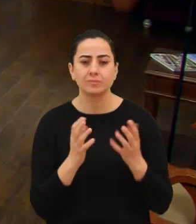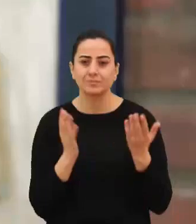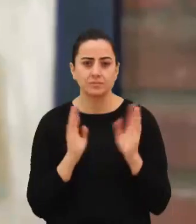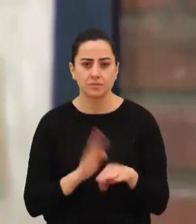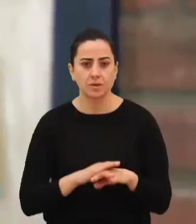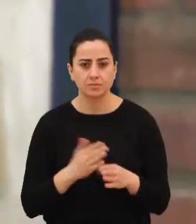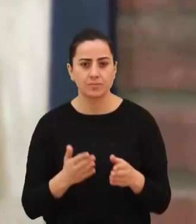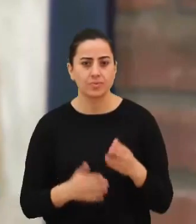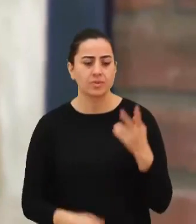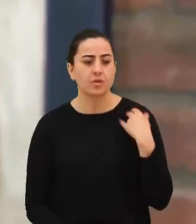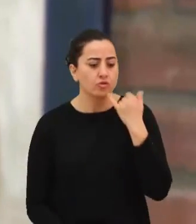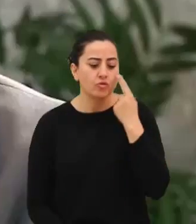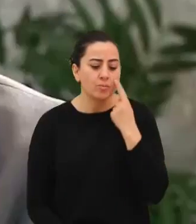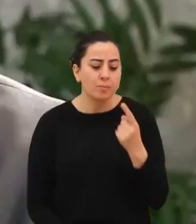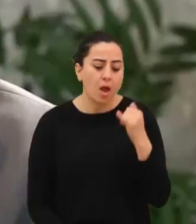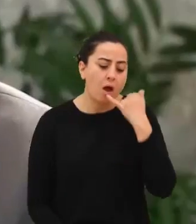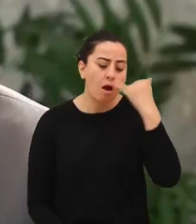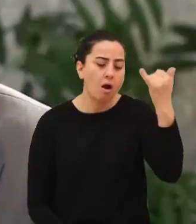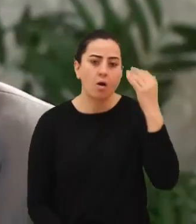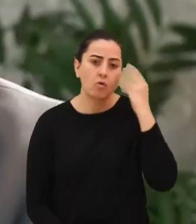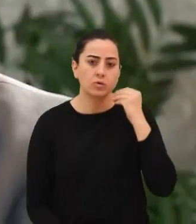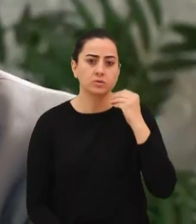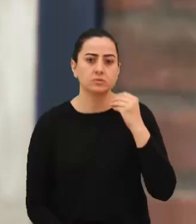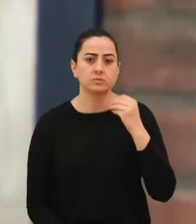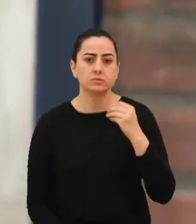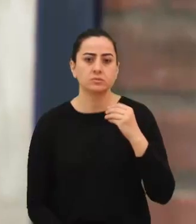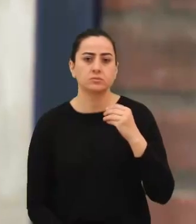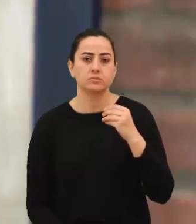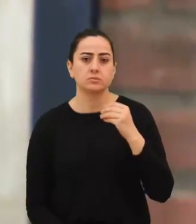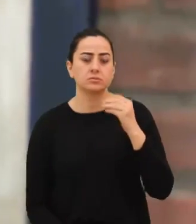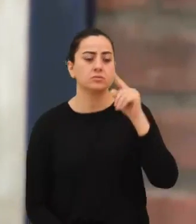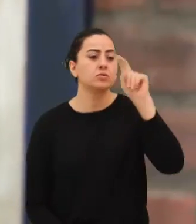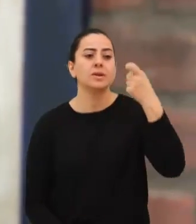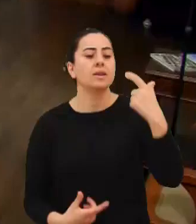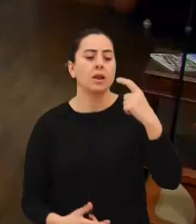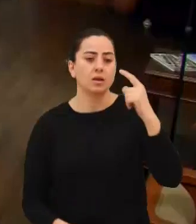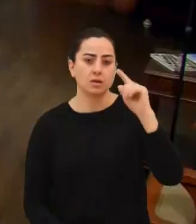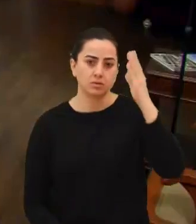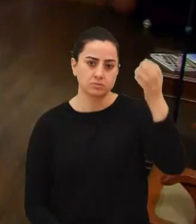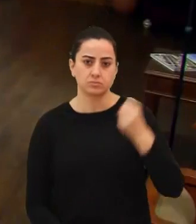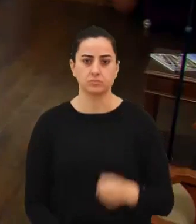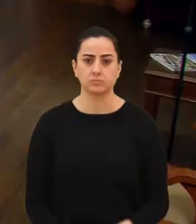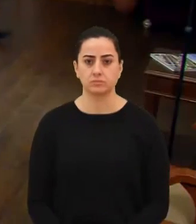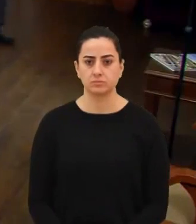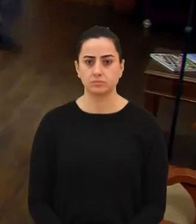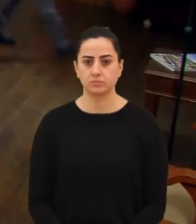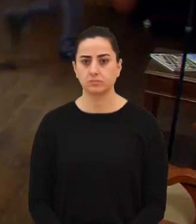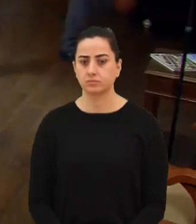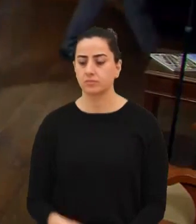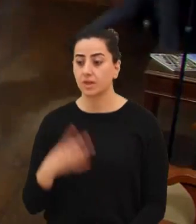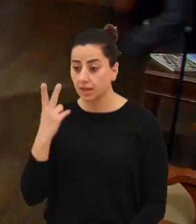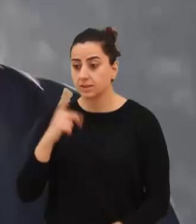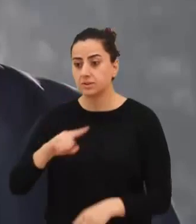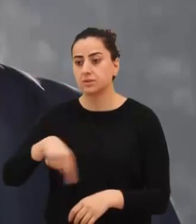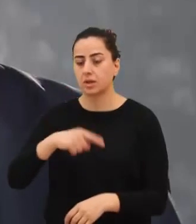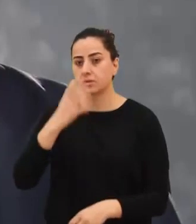adamı? Telefon numarası görünüyordu. Ara seni şu telefon şirketindeki arkadaşını. Yerini bulsun, bize bildirsin. Size 2 saat